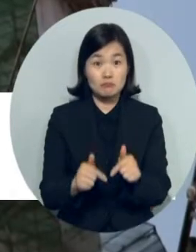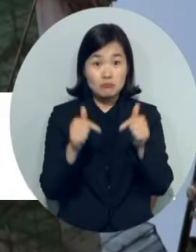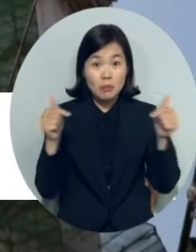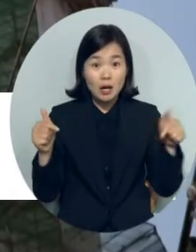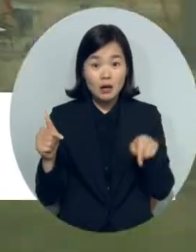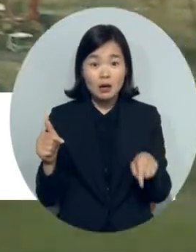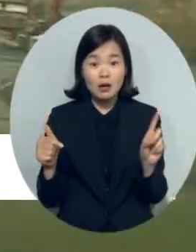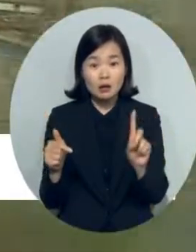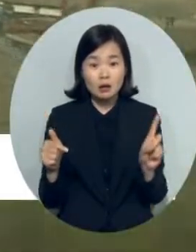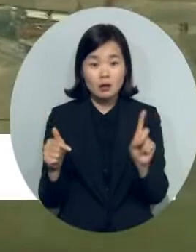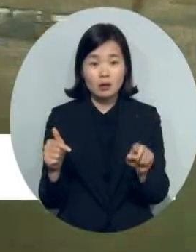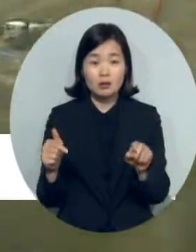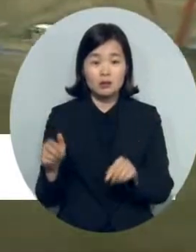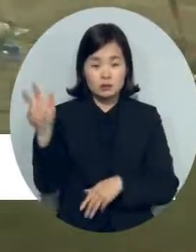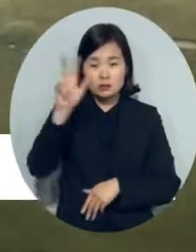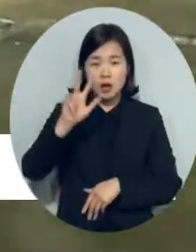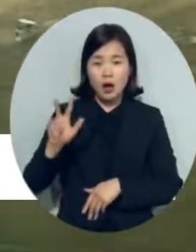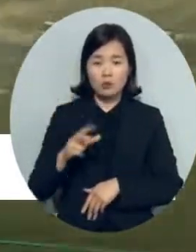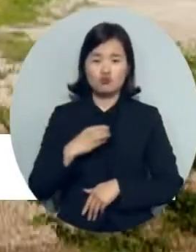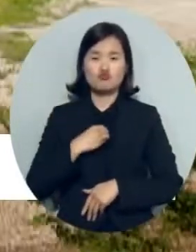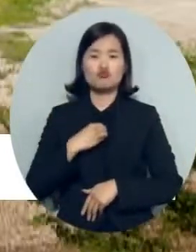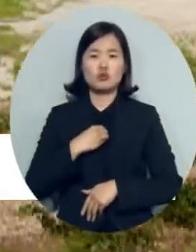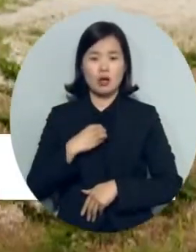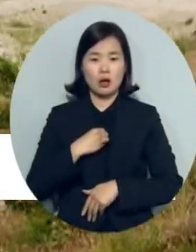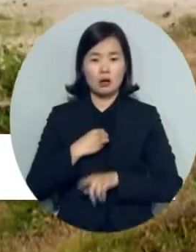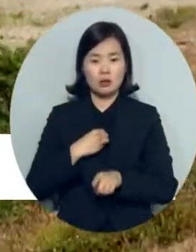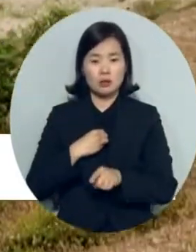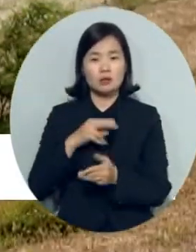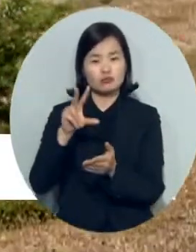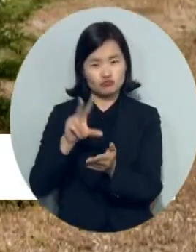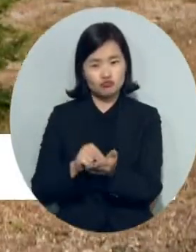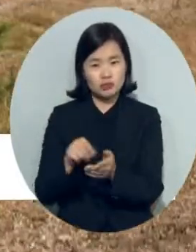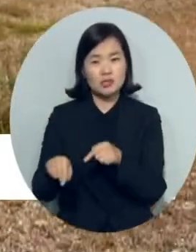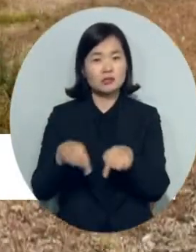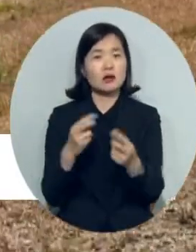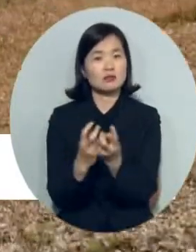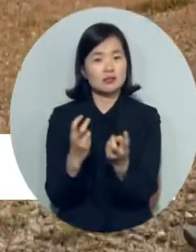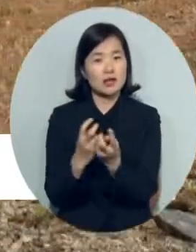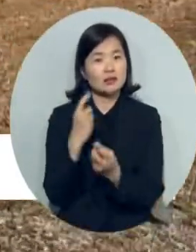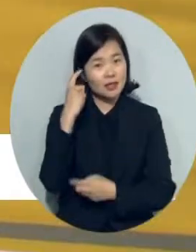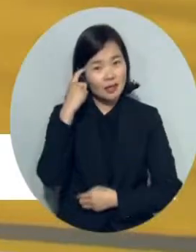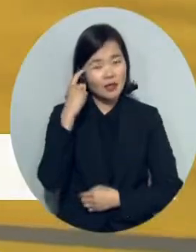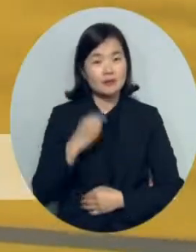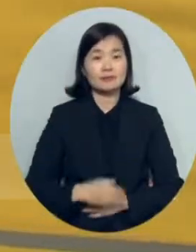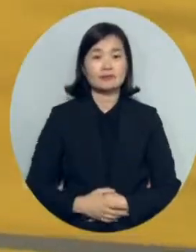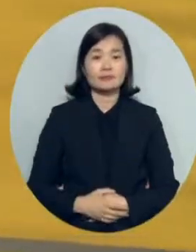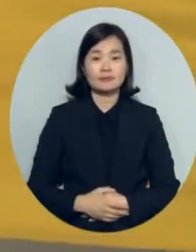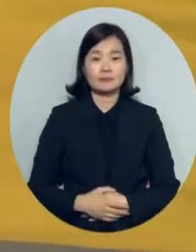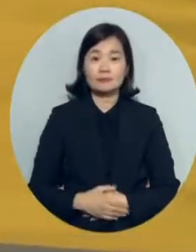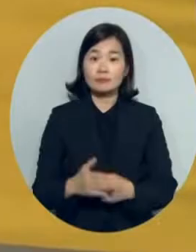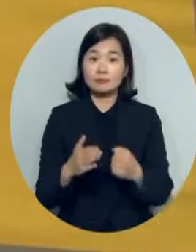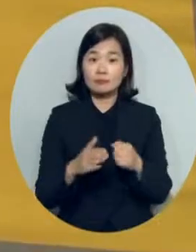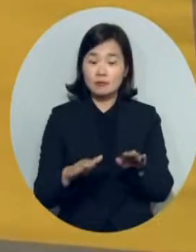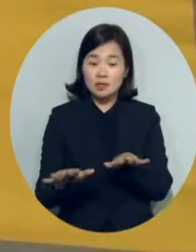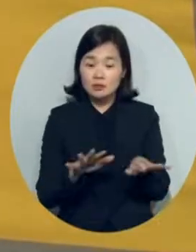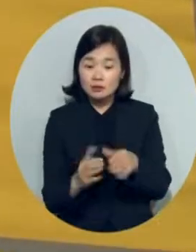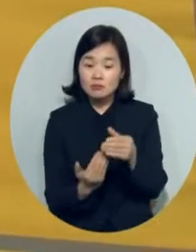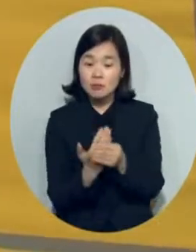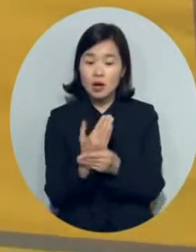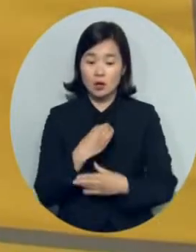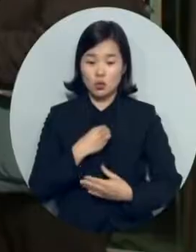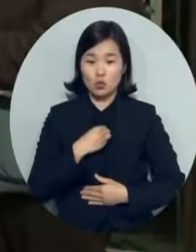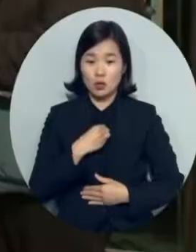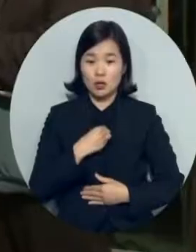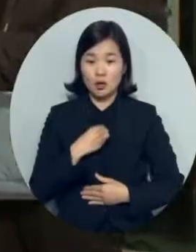얻습니다 어 전복을 위암을 같은 굉장히 몸 생각하는 상책 이라고 생각합니다 이 때문에 지진 발생 위험이